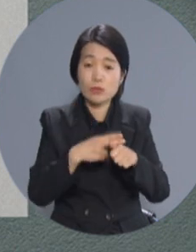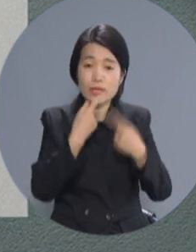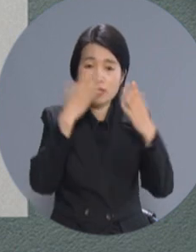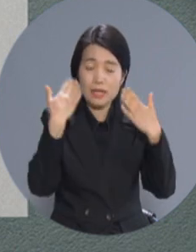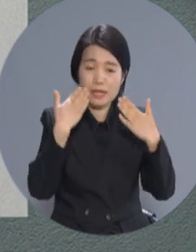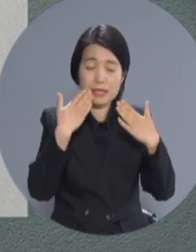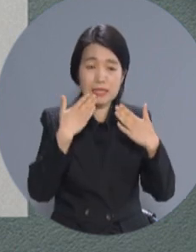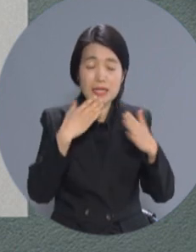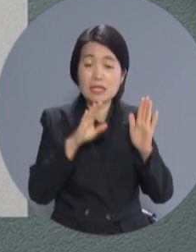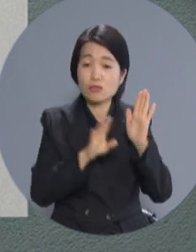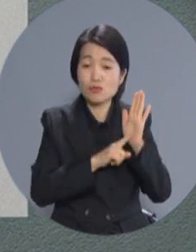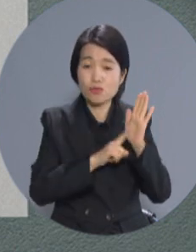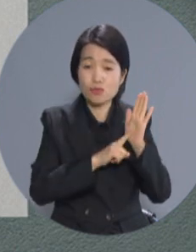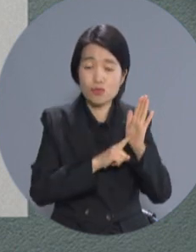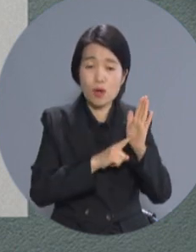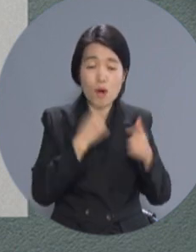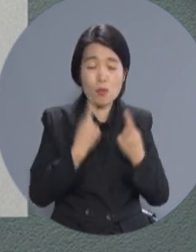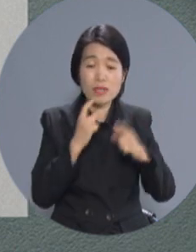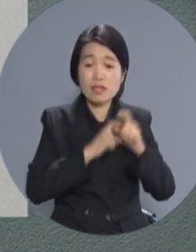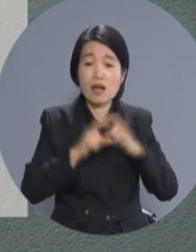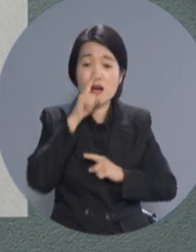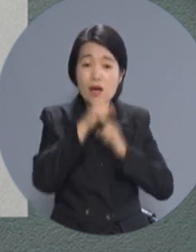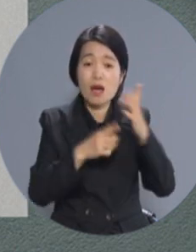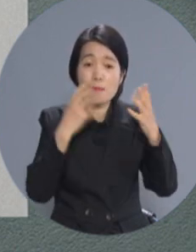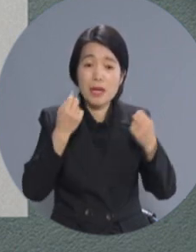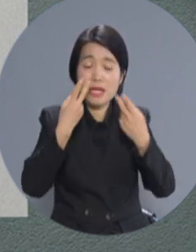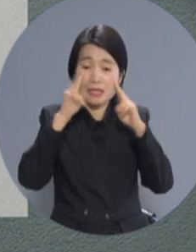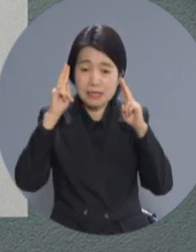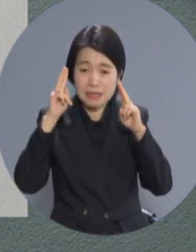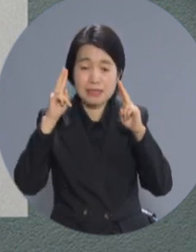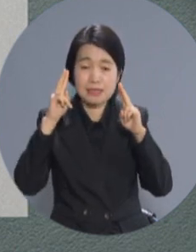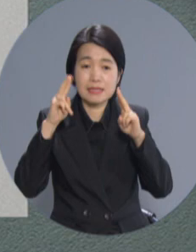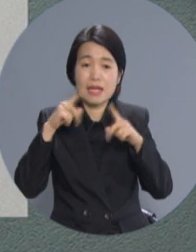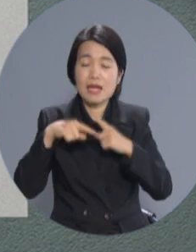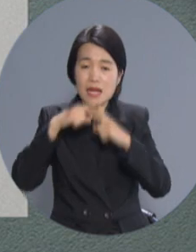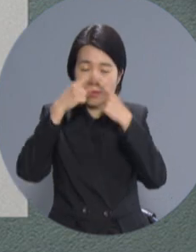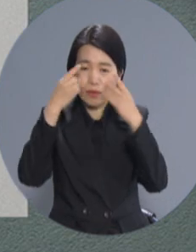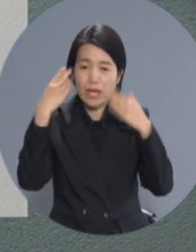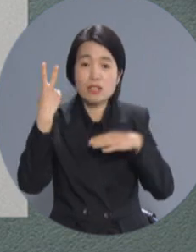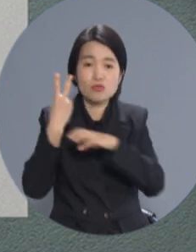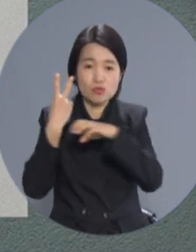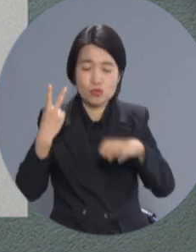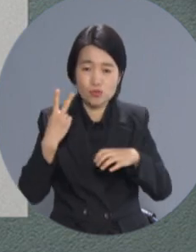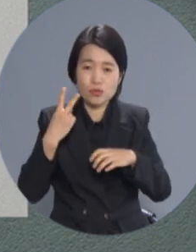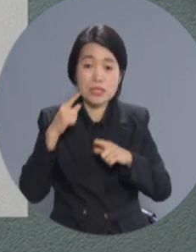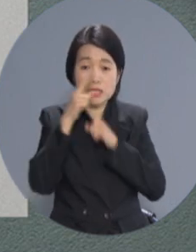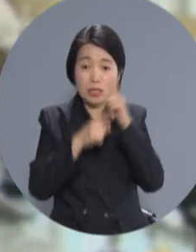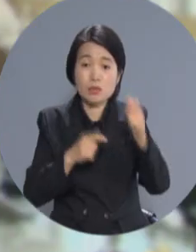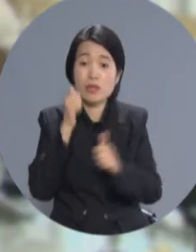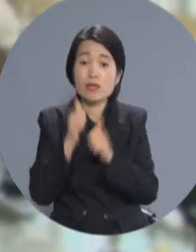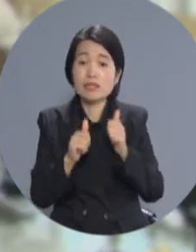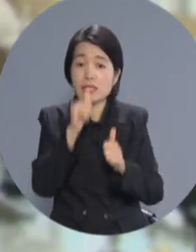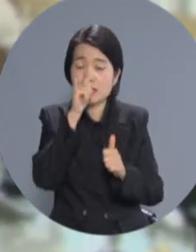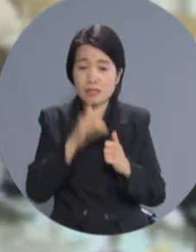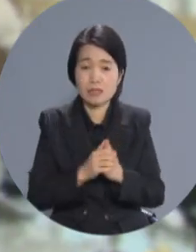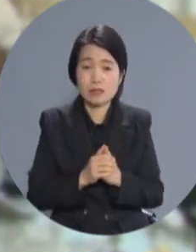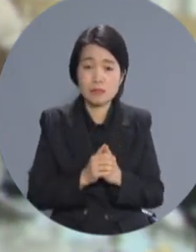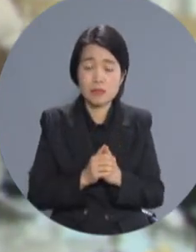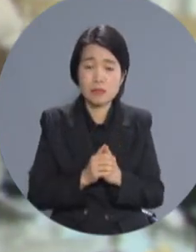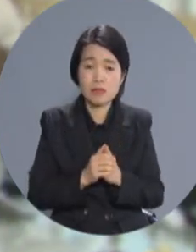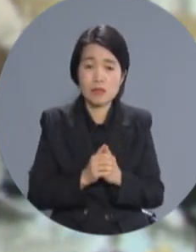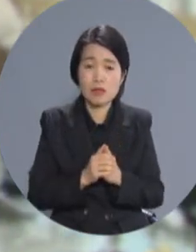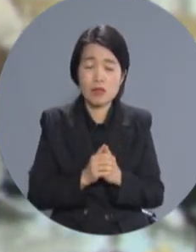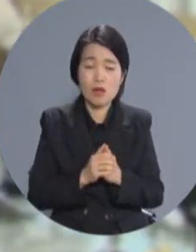정원보다 많은 지원자가 몰렸습니다. 전문대의 경우에는 간호대학 두 곳에서 지원 경쟁이 일었습니다. 하지만